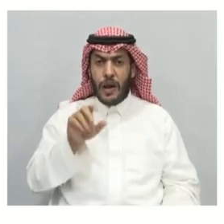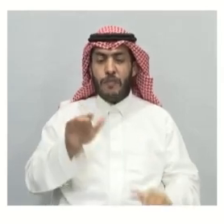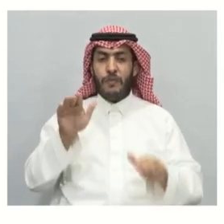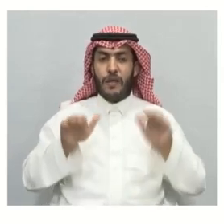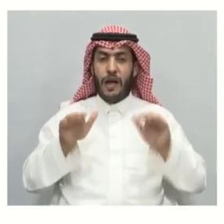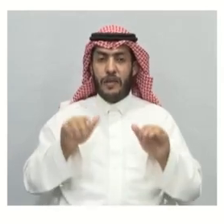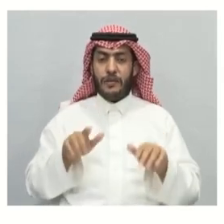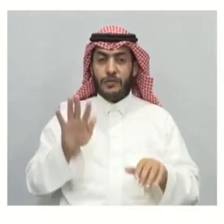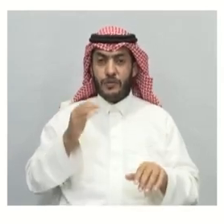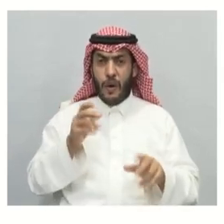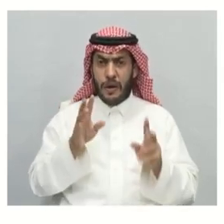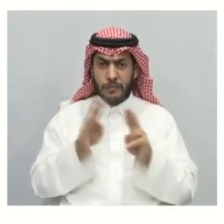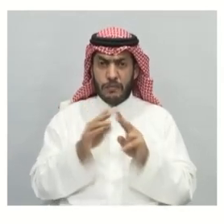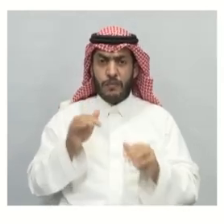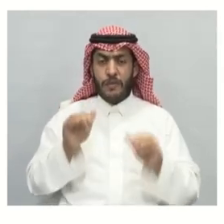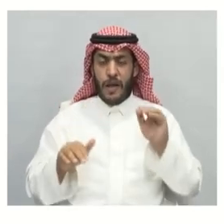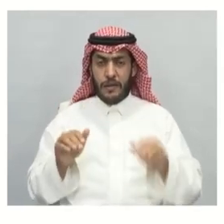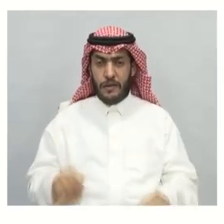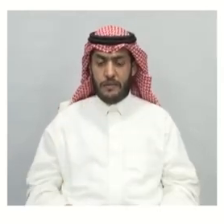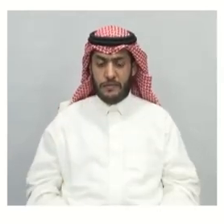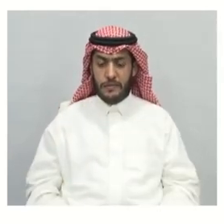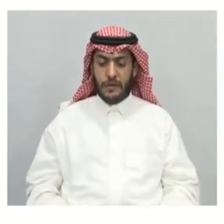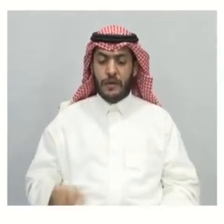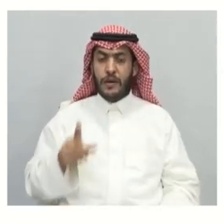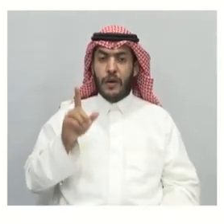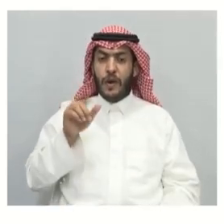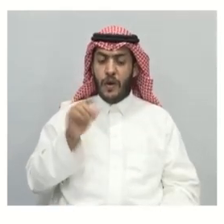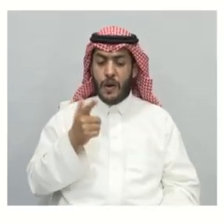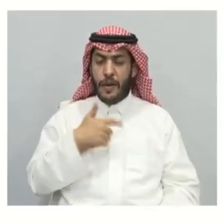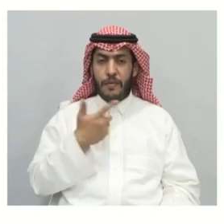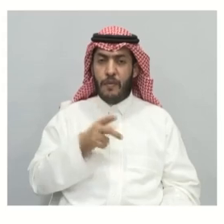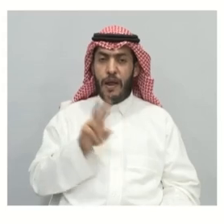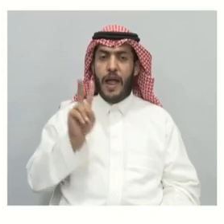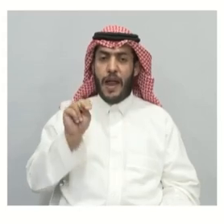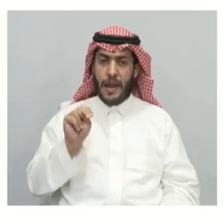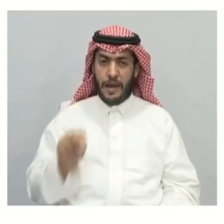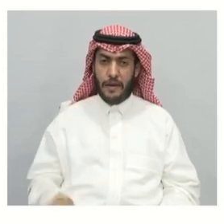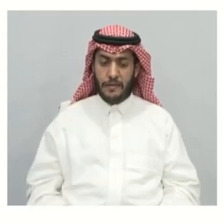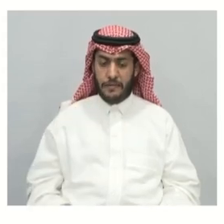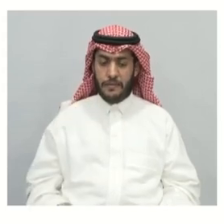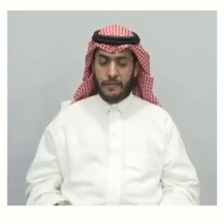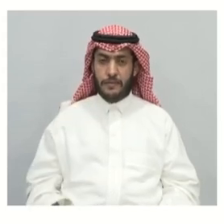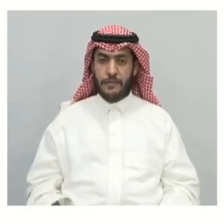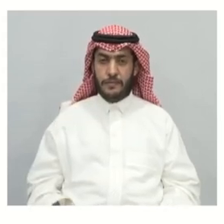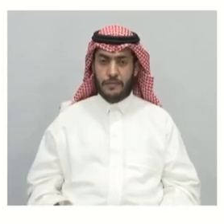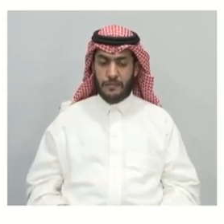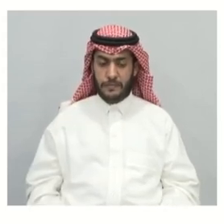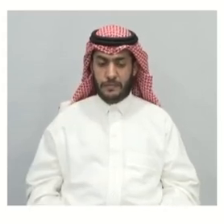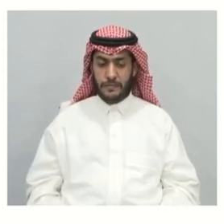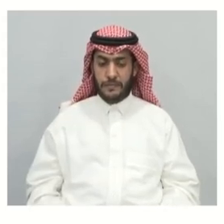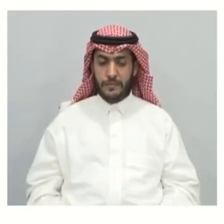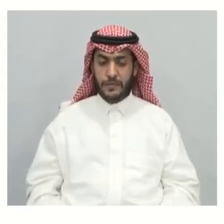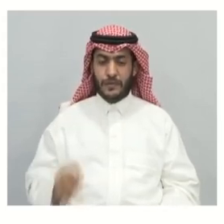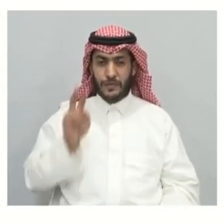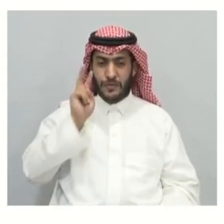متعادله شحنته متعادله ورمز ورمزه بالرمز ايش ان رمزه بالرمز ان تعال